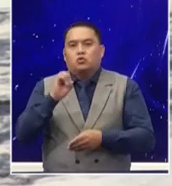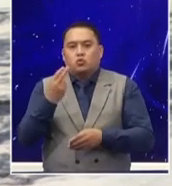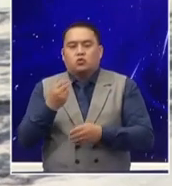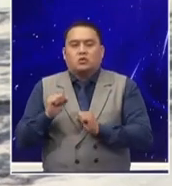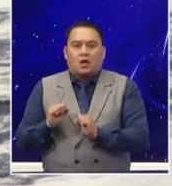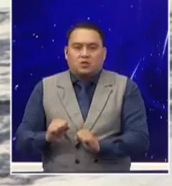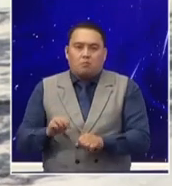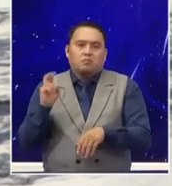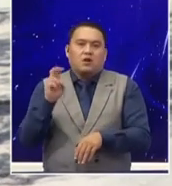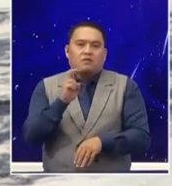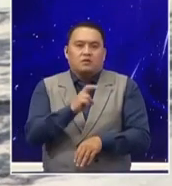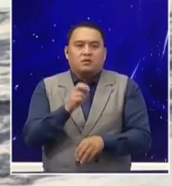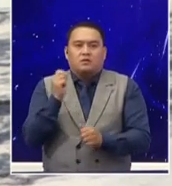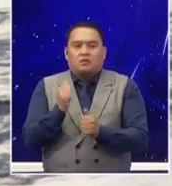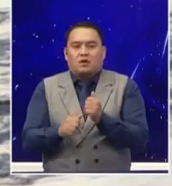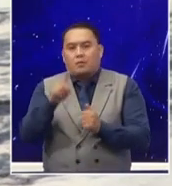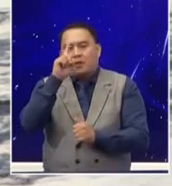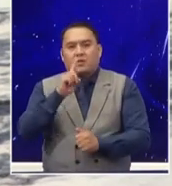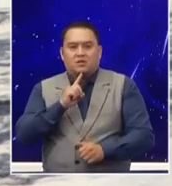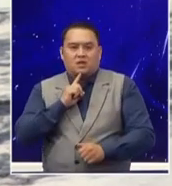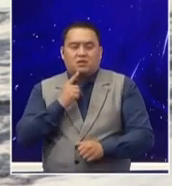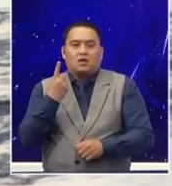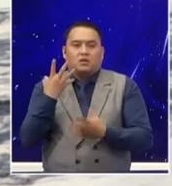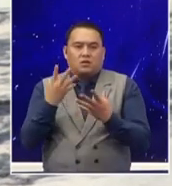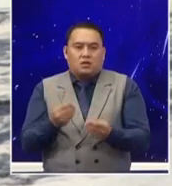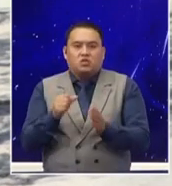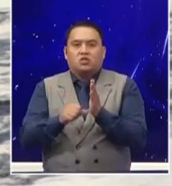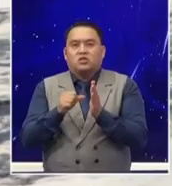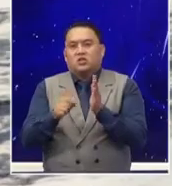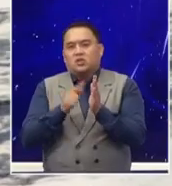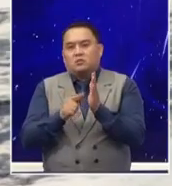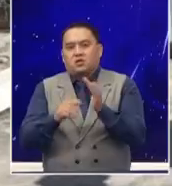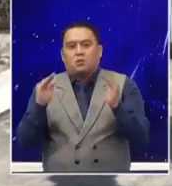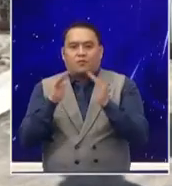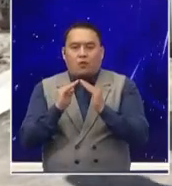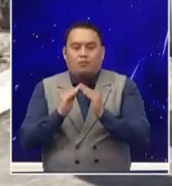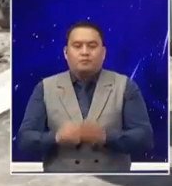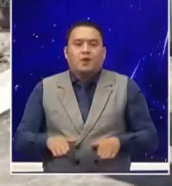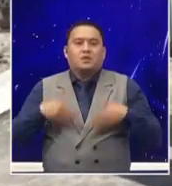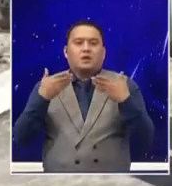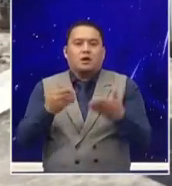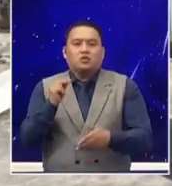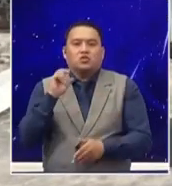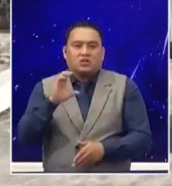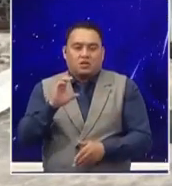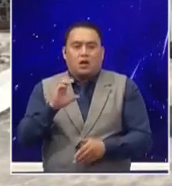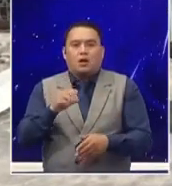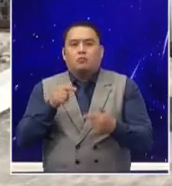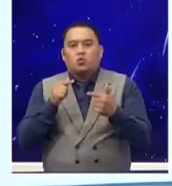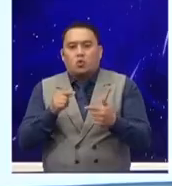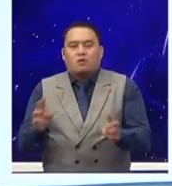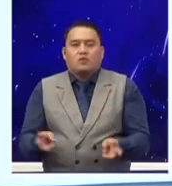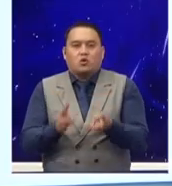соцзащиты. Обходы проводим ежедневно в рамках месячника. За день обходим 60-70 домов. Представители ЧС и противопожарной